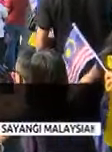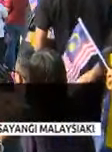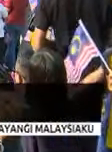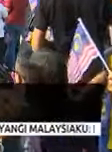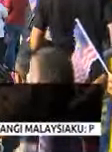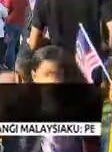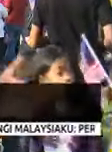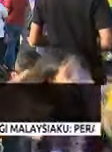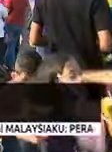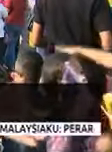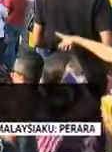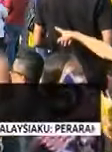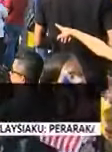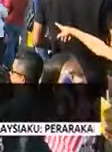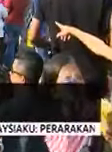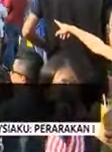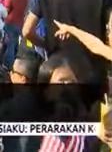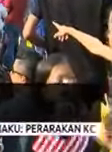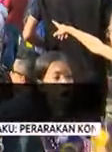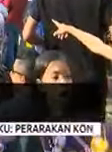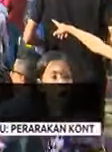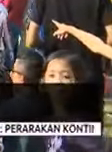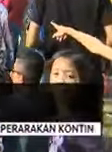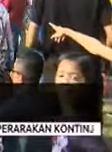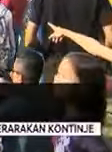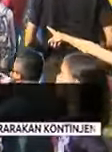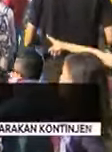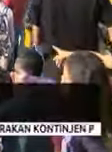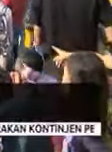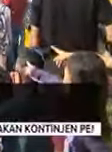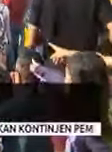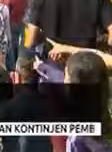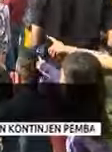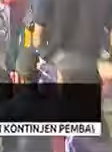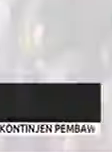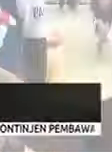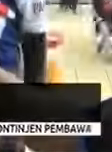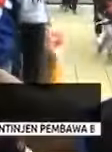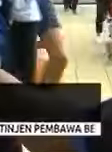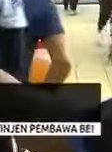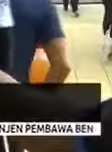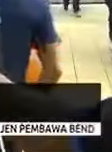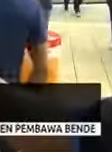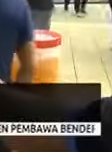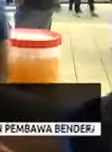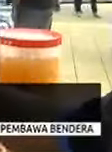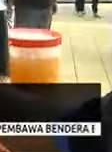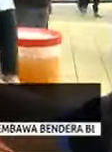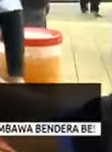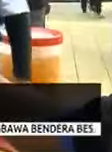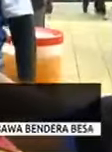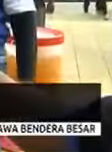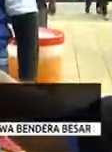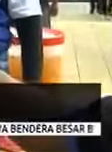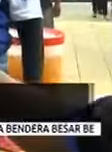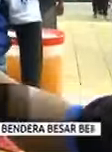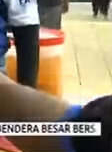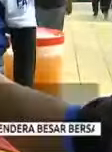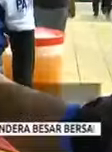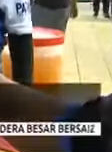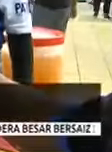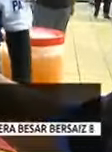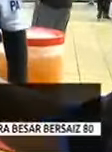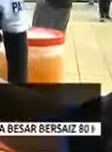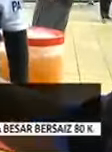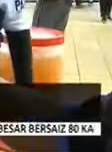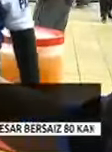juga warga asing seperti pelancong-pelancong termasuk gelagat anak-anak kecil. Saya rasa sangat berbangga lah sebab hari ini